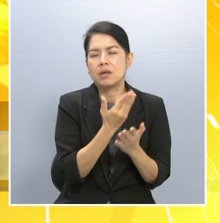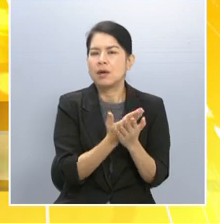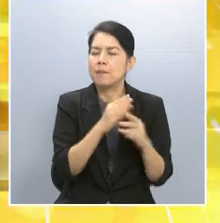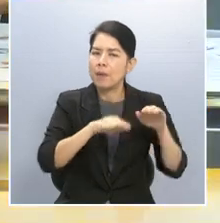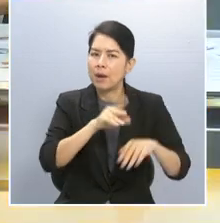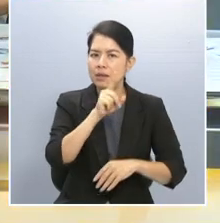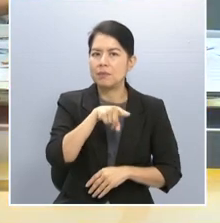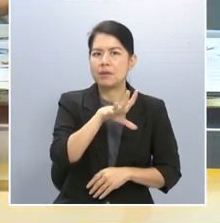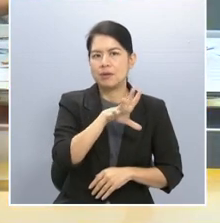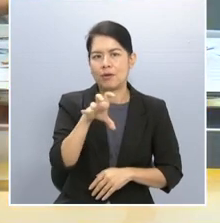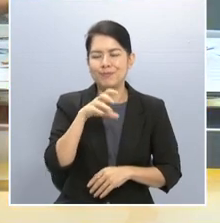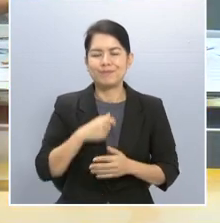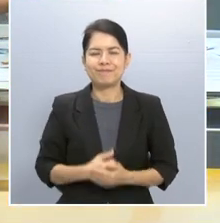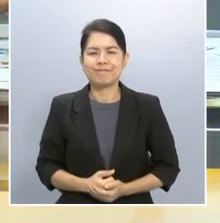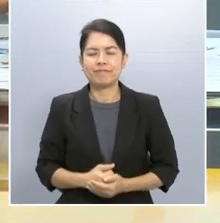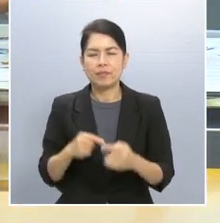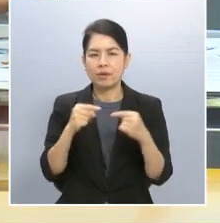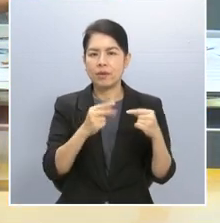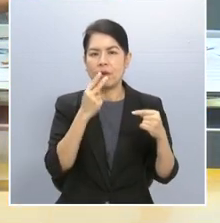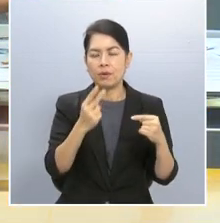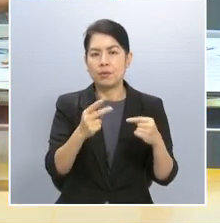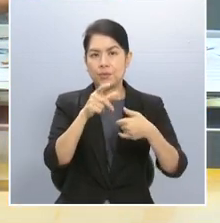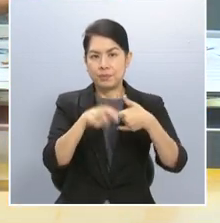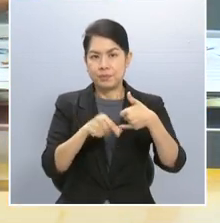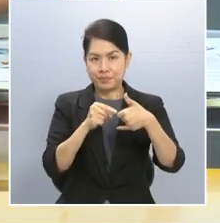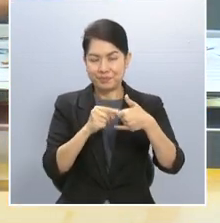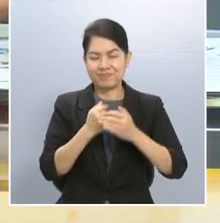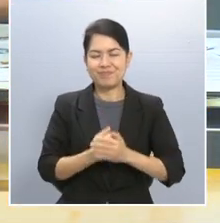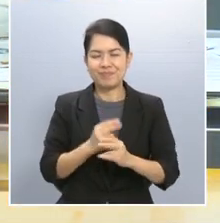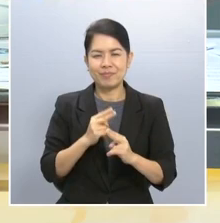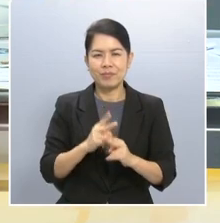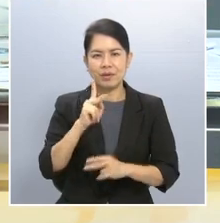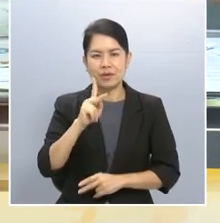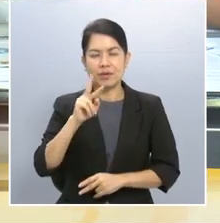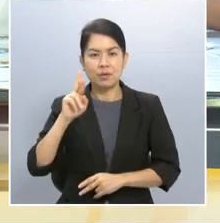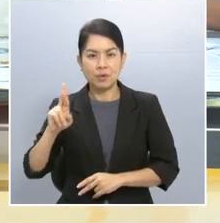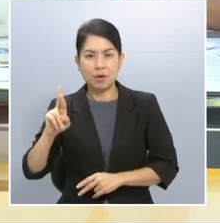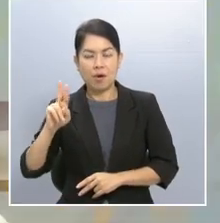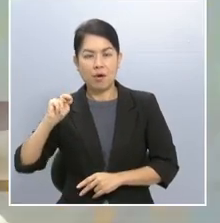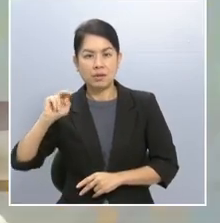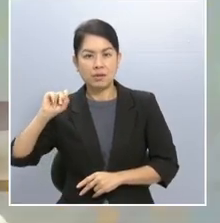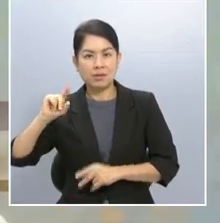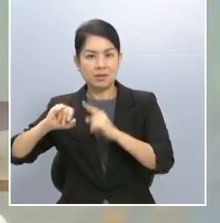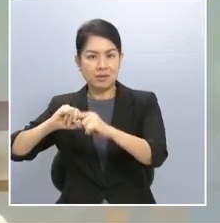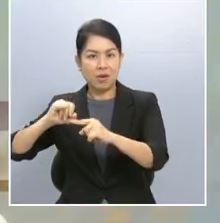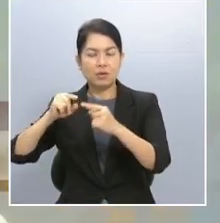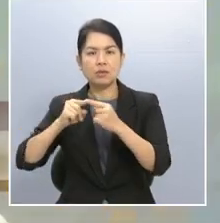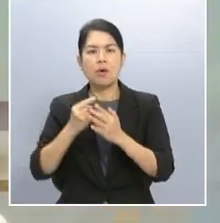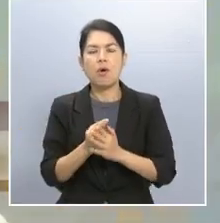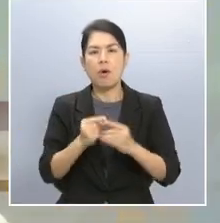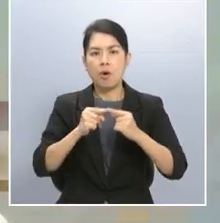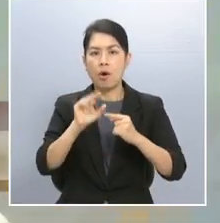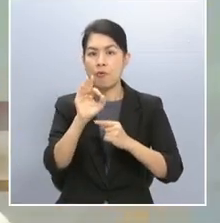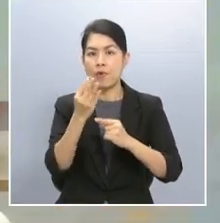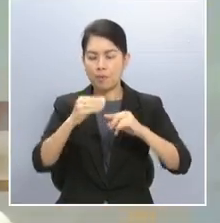กกตท่านผู้ชมมาดูประเด็นคุณกรจาติกวณิชย์โพสต์ Facebookลาออกจากตำแหน่ง